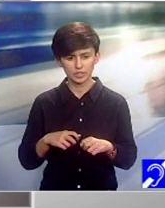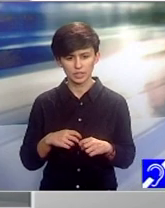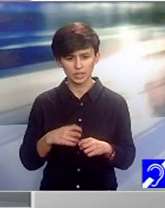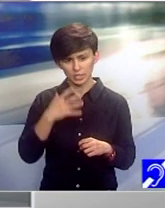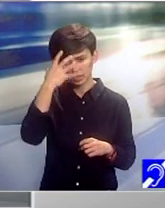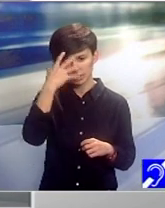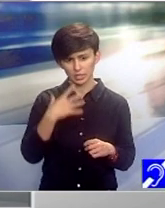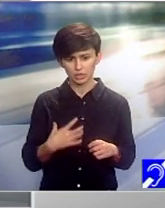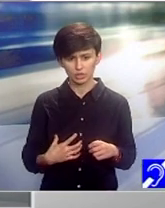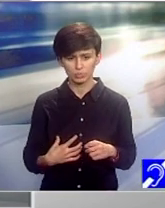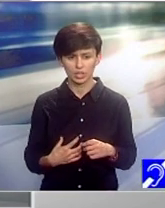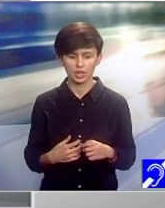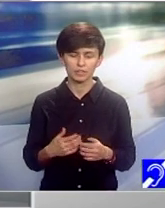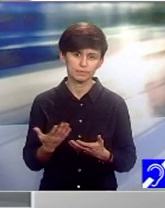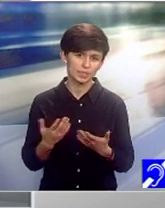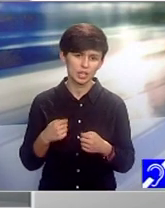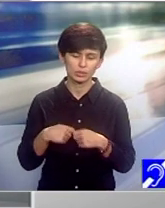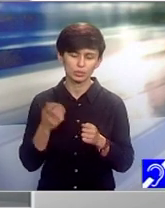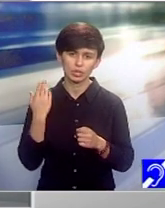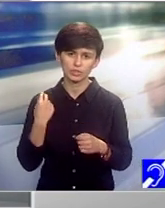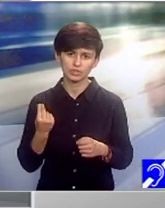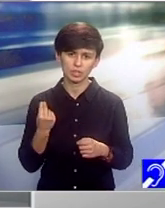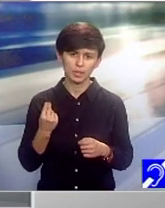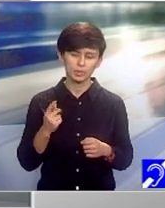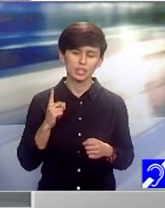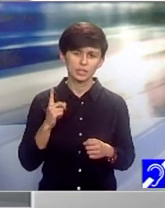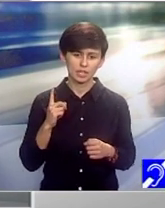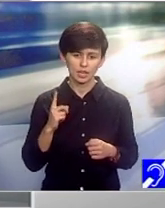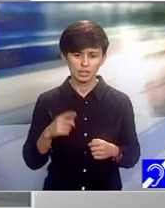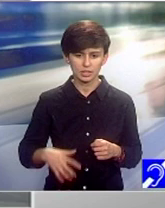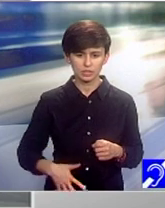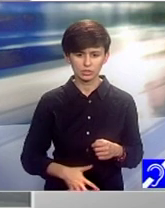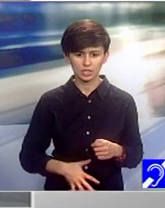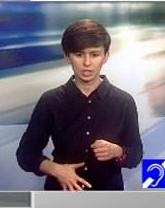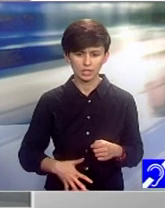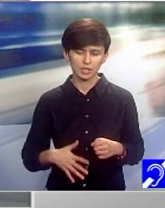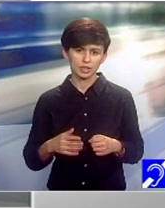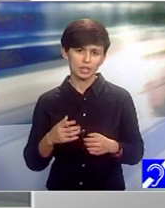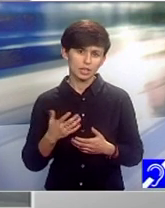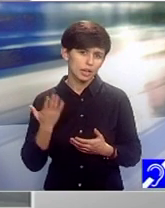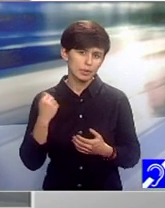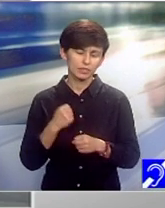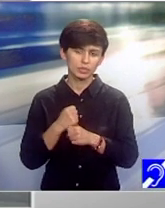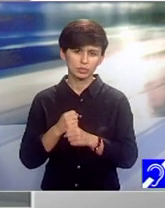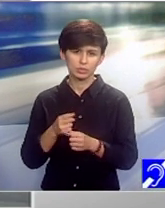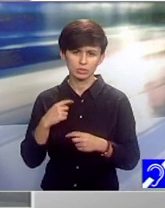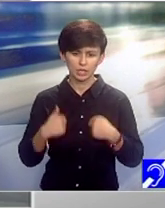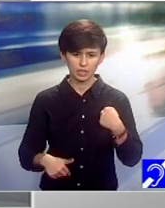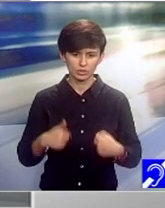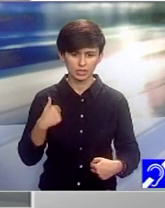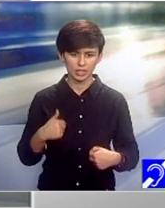de zona inghinală. Și pentru zona inghinală am mai făcut încă o tură de radioterapie, care a fost ultima